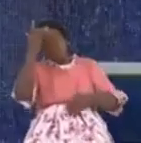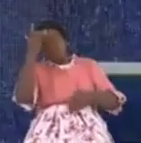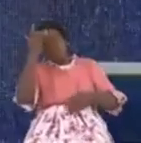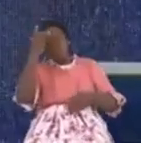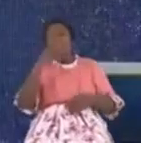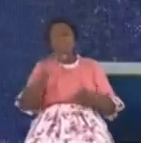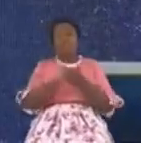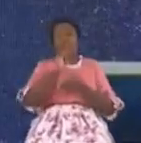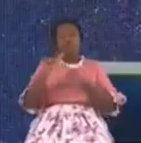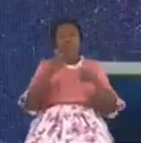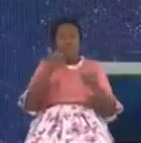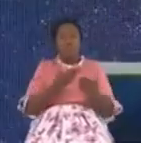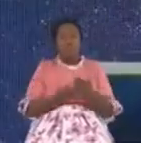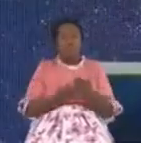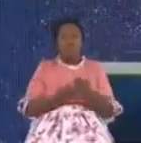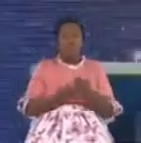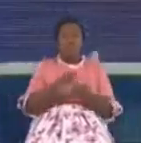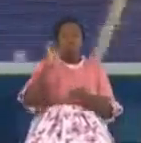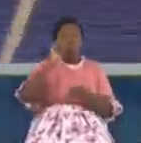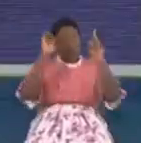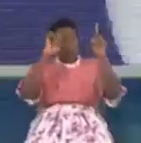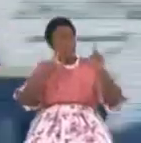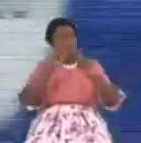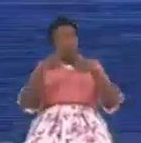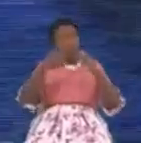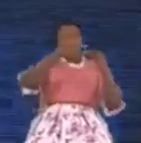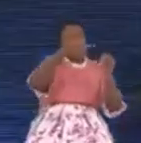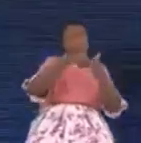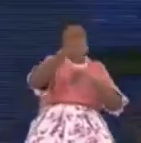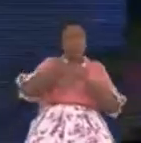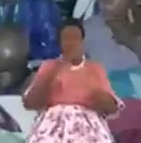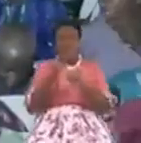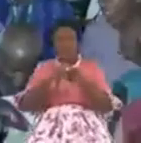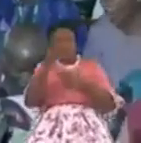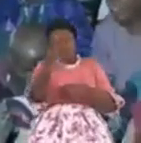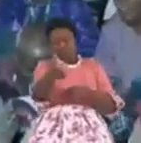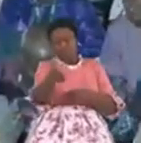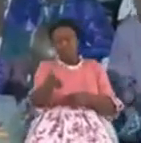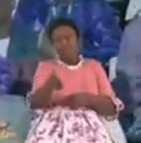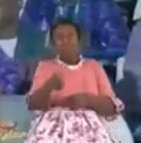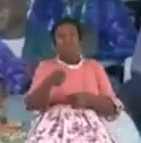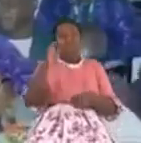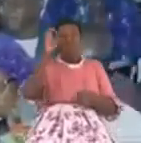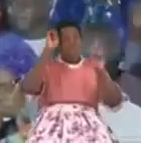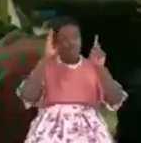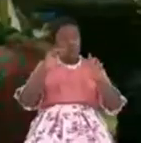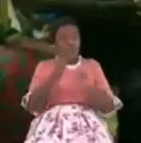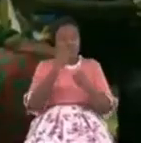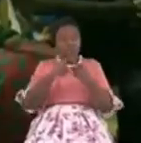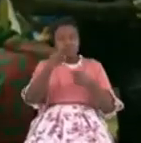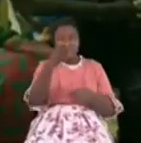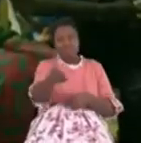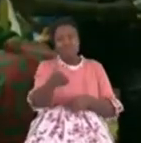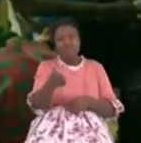wee bilie, nke a bụ ịlụ ọlụ ọma. Ọ na-ejegharị n'abalị a, ọ ga-erute gị aka n'ebe ahụ. A sị m, ọ ga-eru gị ebe ahụ ị